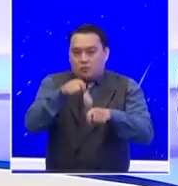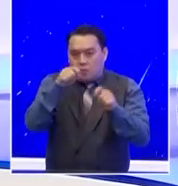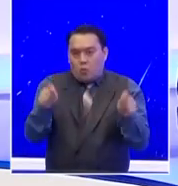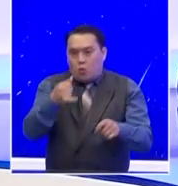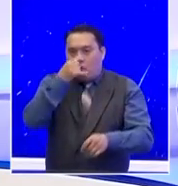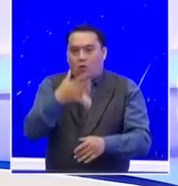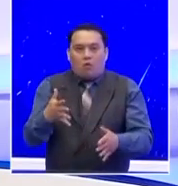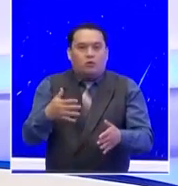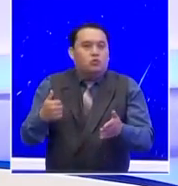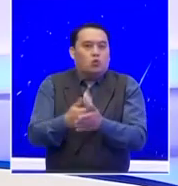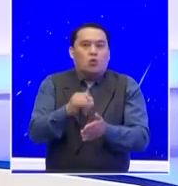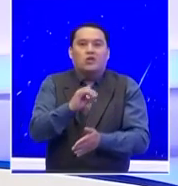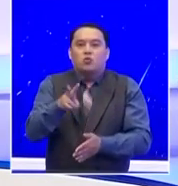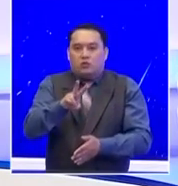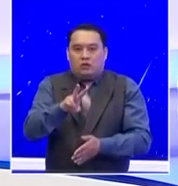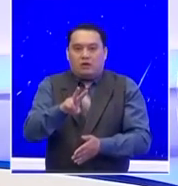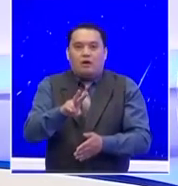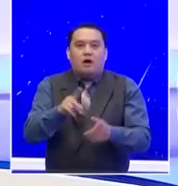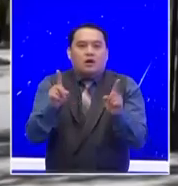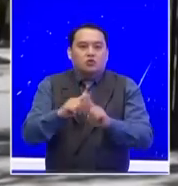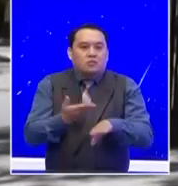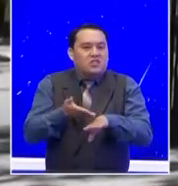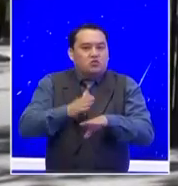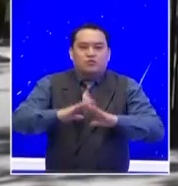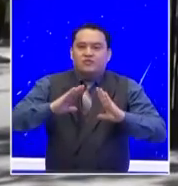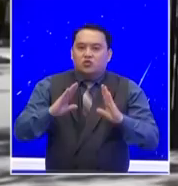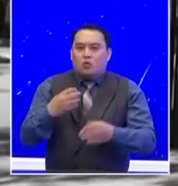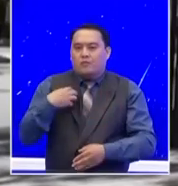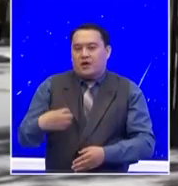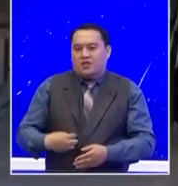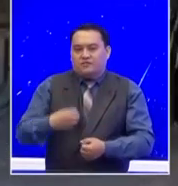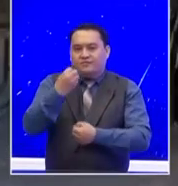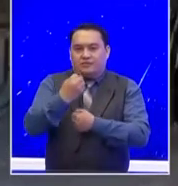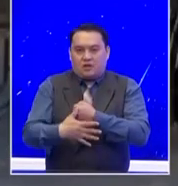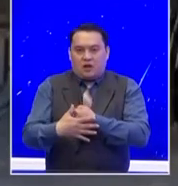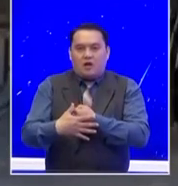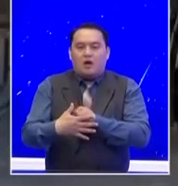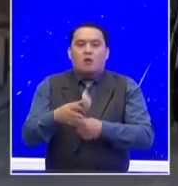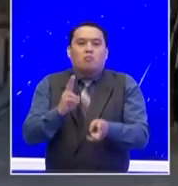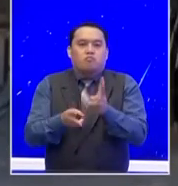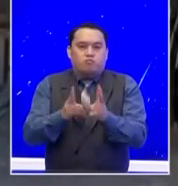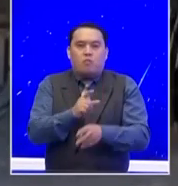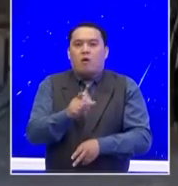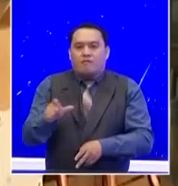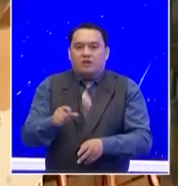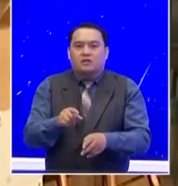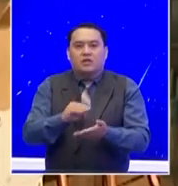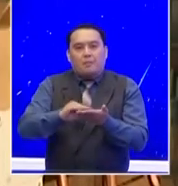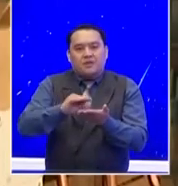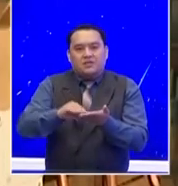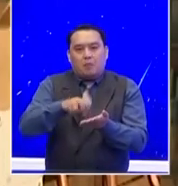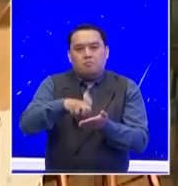меньшей мере до середины июня. Особенно тяжелая ситуация сложилась в Париже. Французские шеф-повара написали